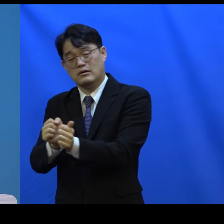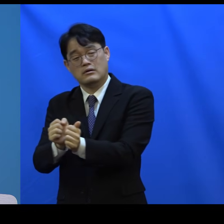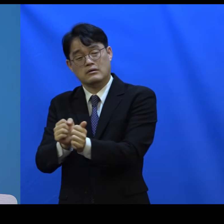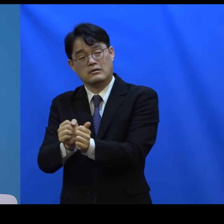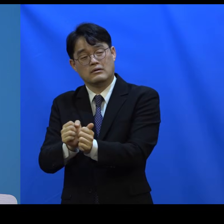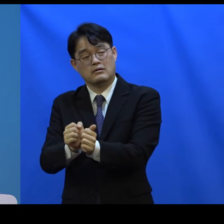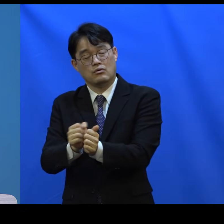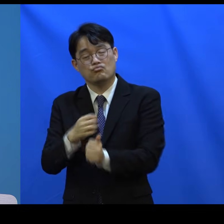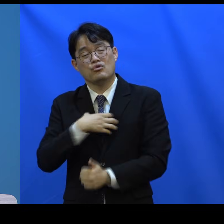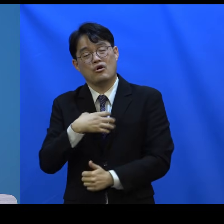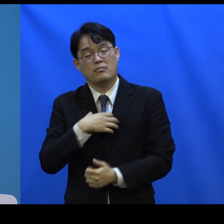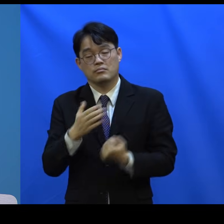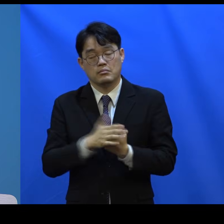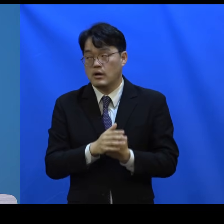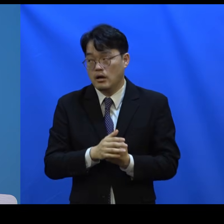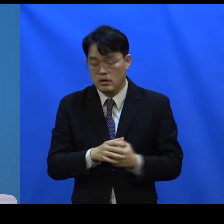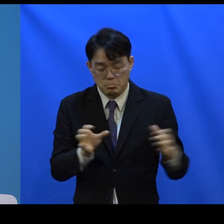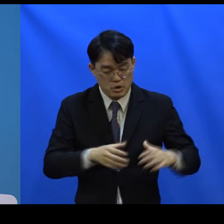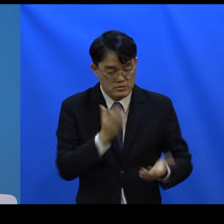위험하잖아. 그러니까 모이지 말자는 거예요.